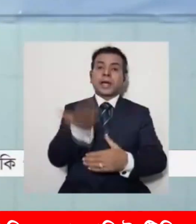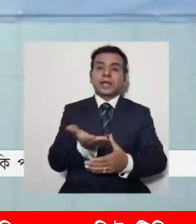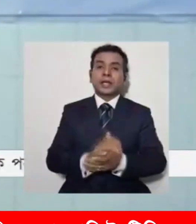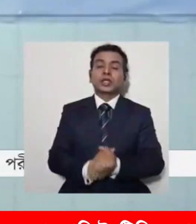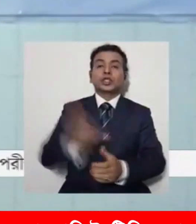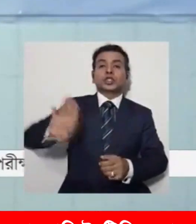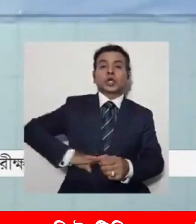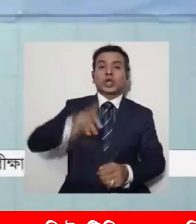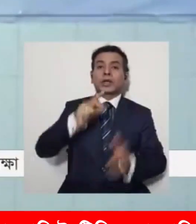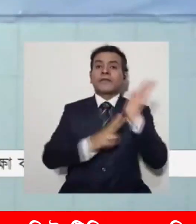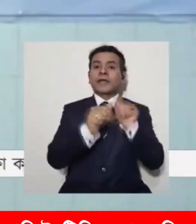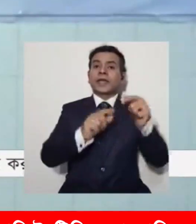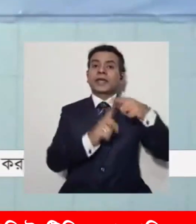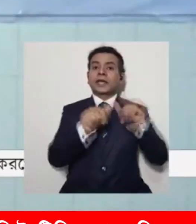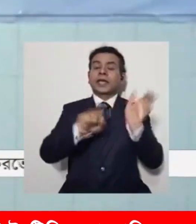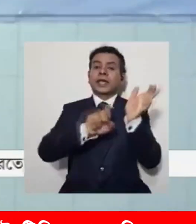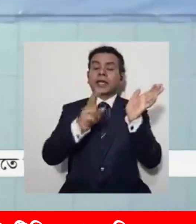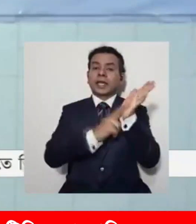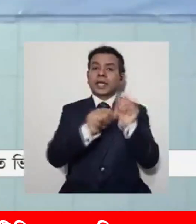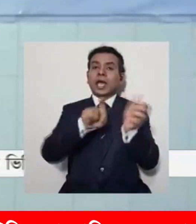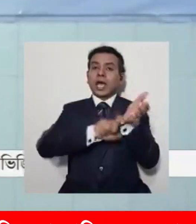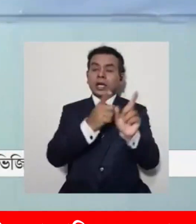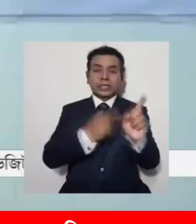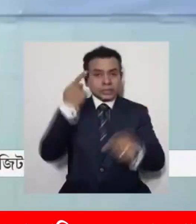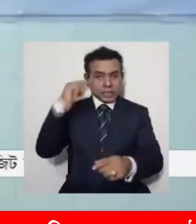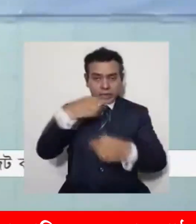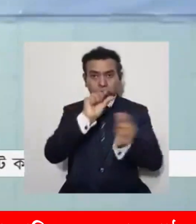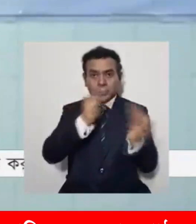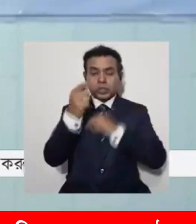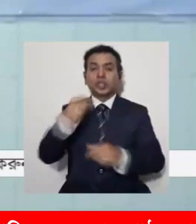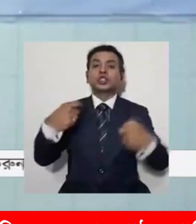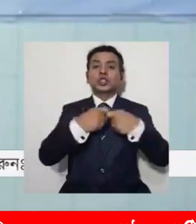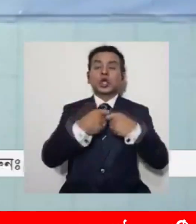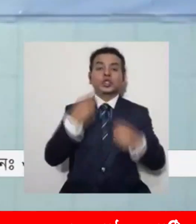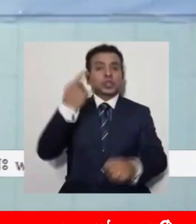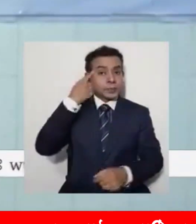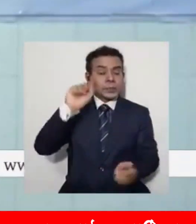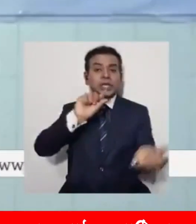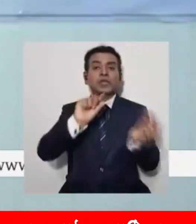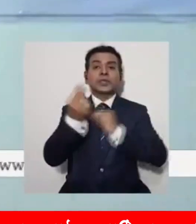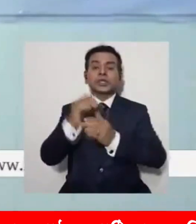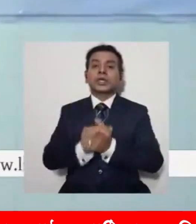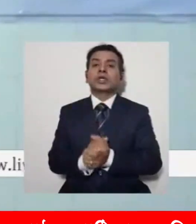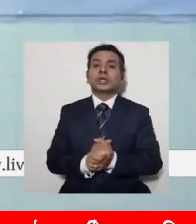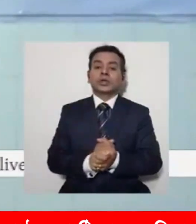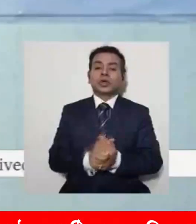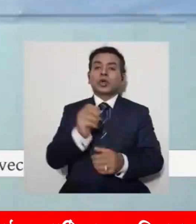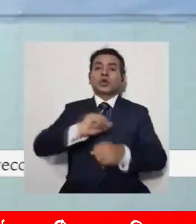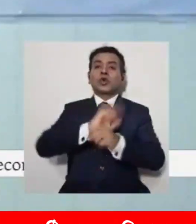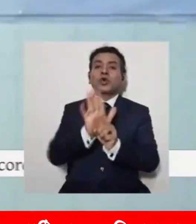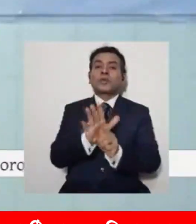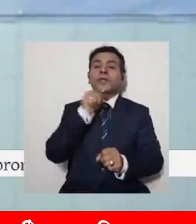8,238 জন। আক্রান্ত রোগীদের মধ্যে মারা গেছেন আরও 2 জন, এদের 1 জন পুরুষ 1 জন নারী, ফলে মৃতের সংখ্যা দাঁড়িয়েছে